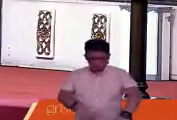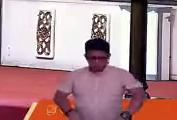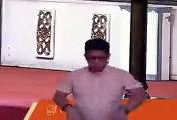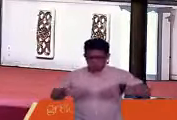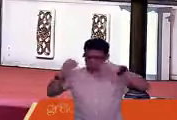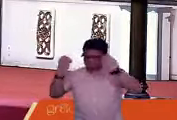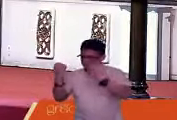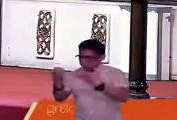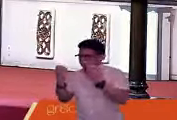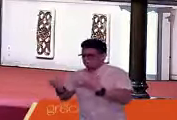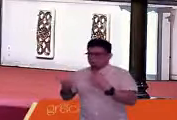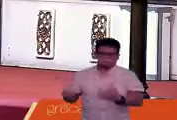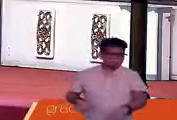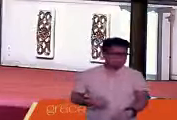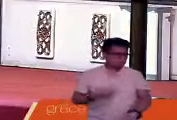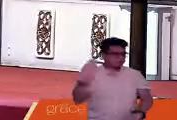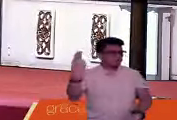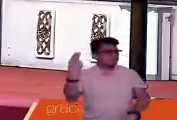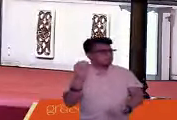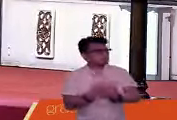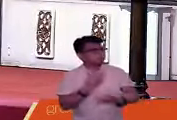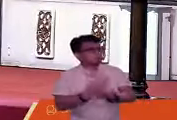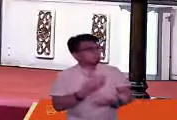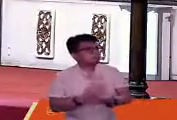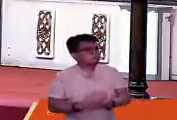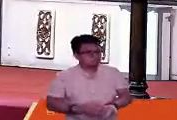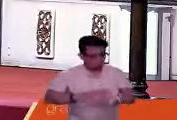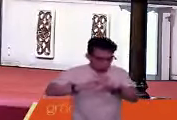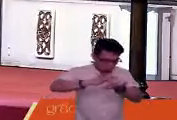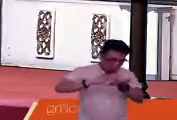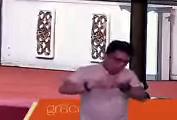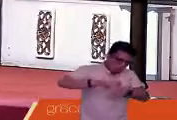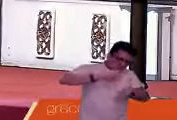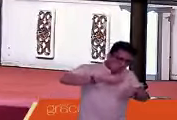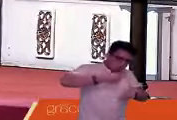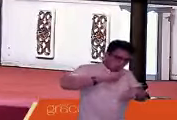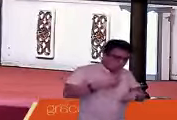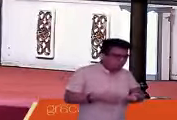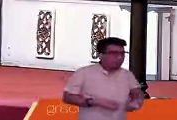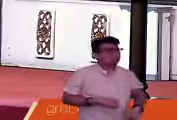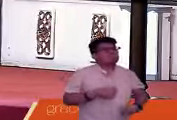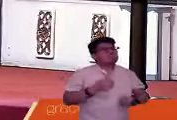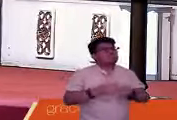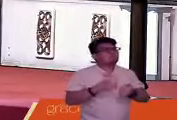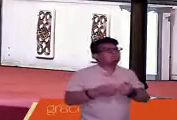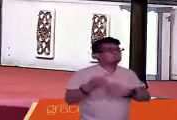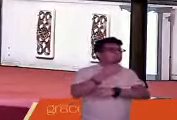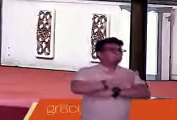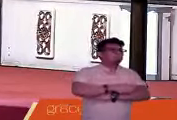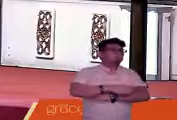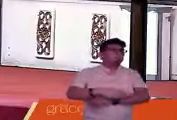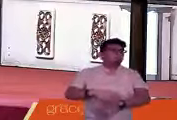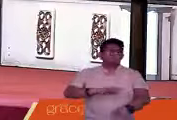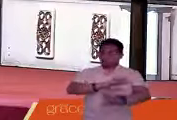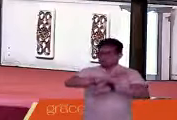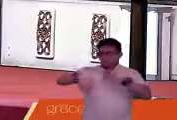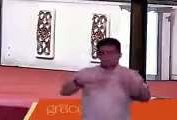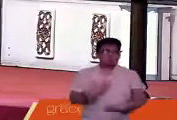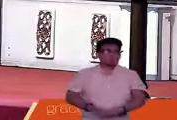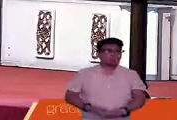na kagastos, mga kingsunan. Vitamins, minerals, bisan unsa na lang imong gipalit.